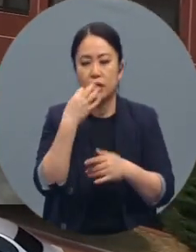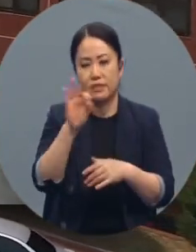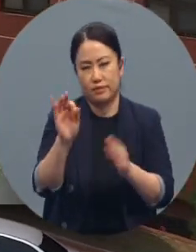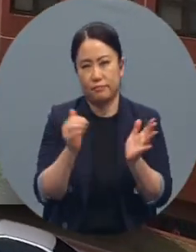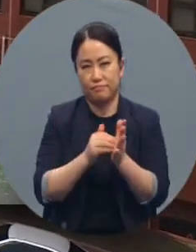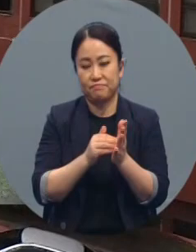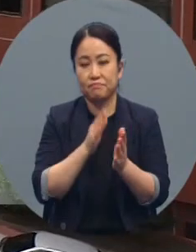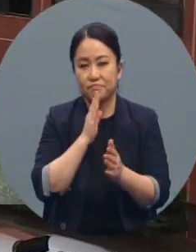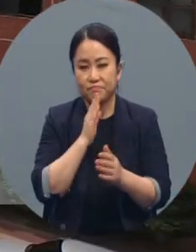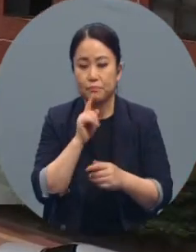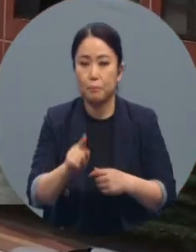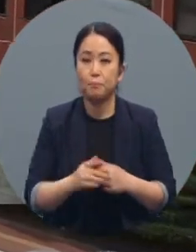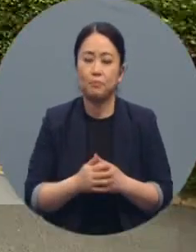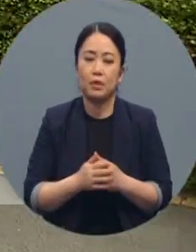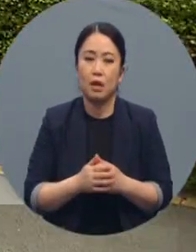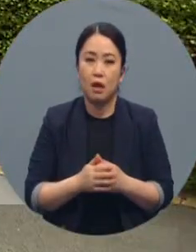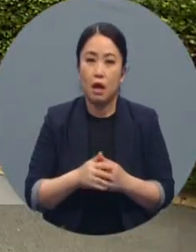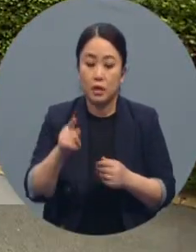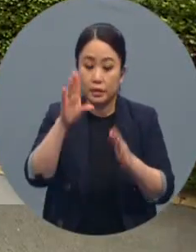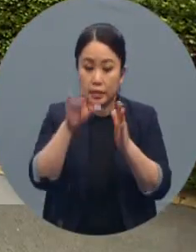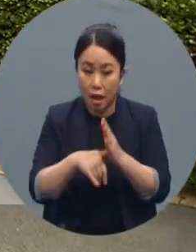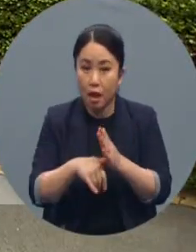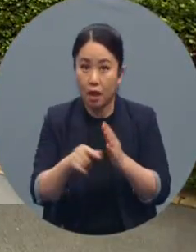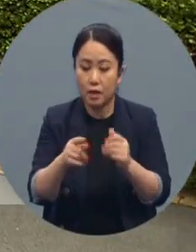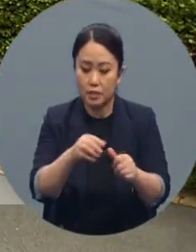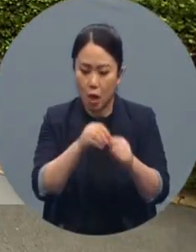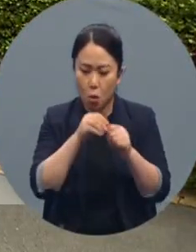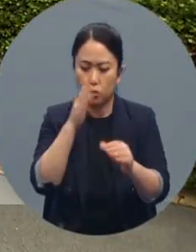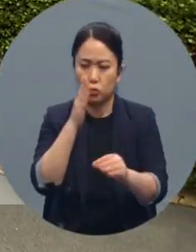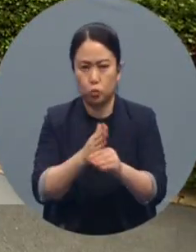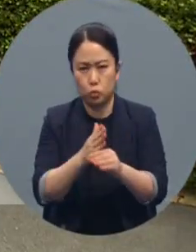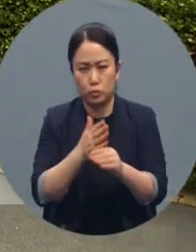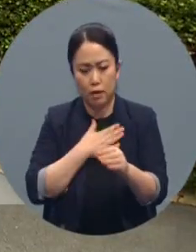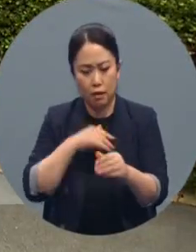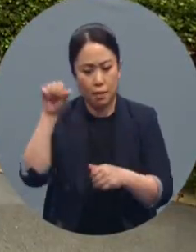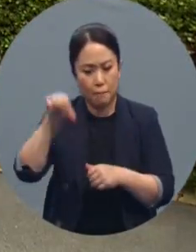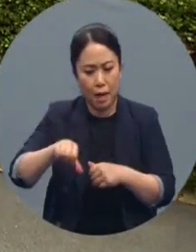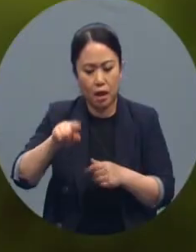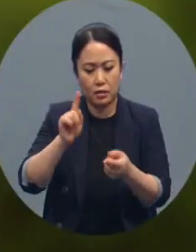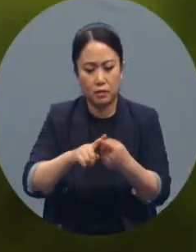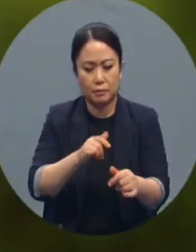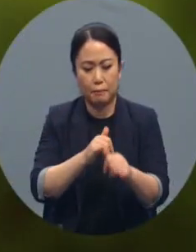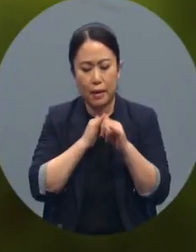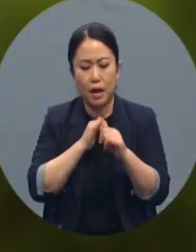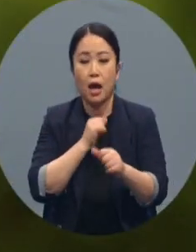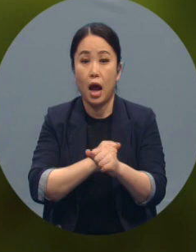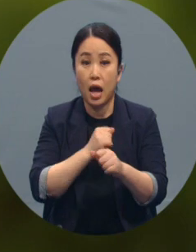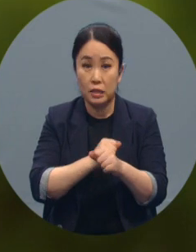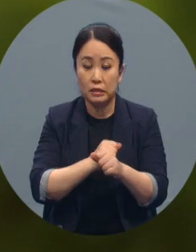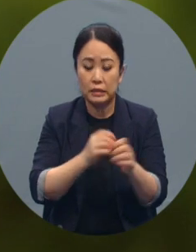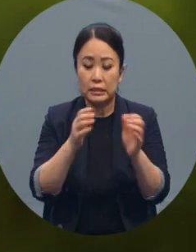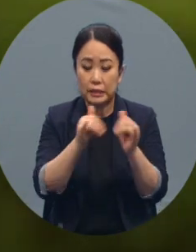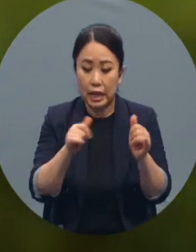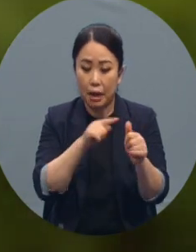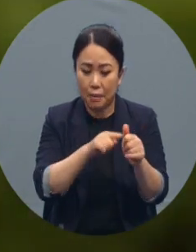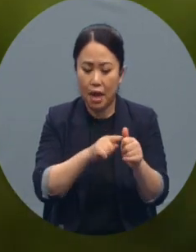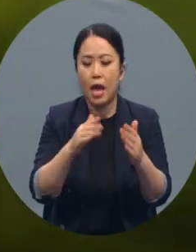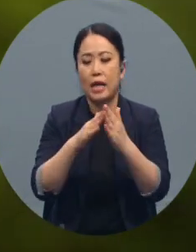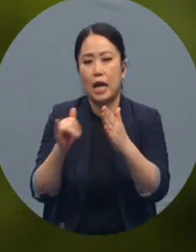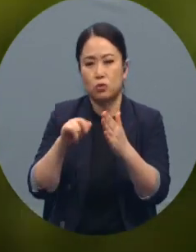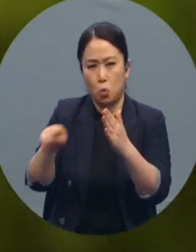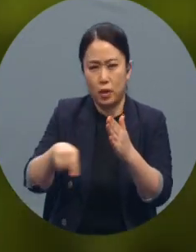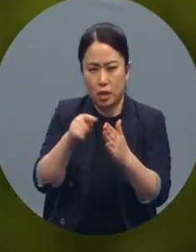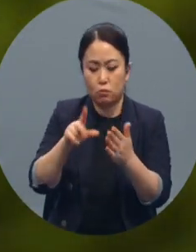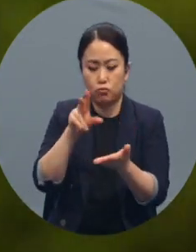인정했습니다. 이 사실은 당시 채용 과정에서 석연치 않게 탈락한 뒤 목숨을 끊은 응시생 유족의 문제